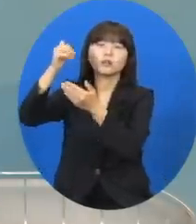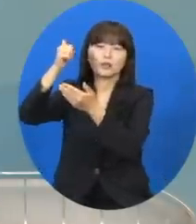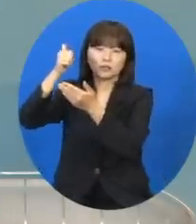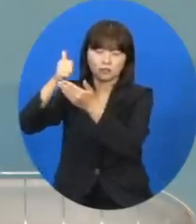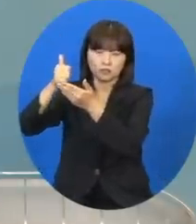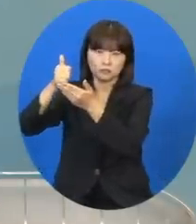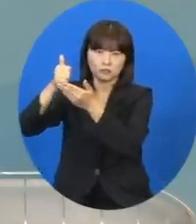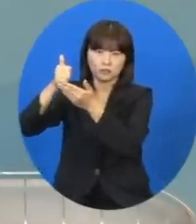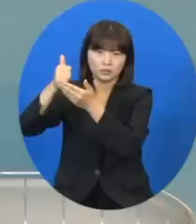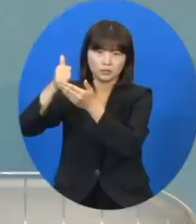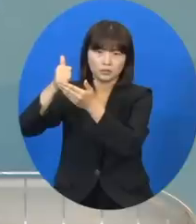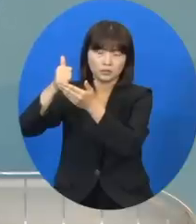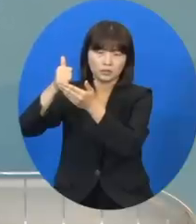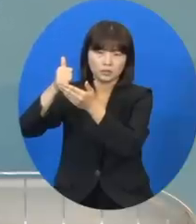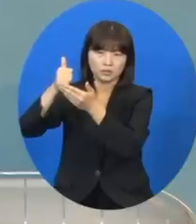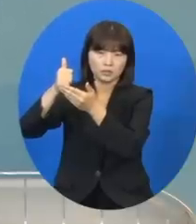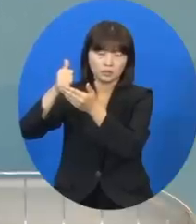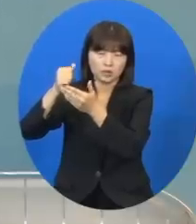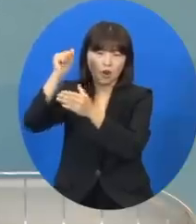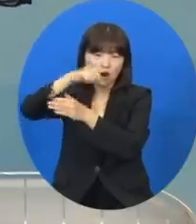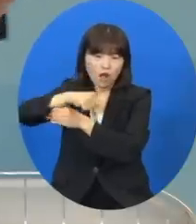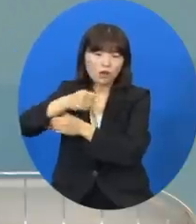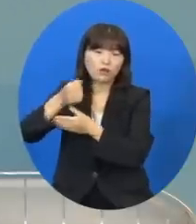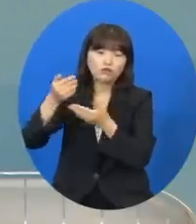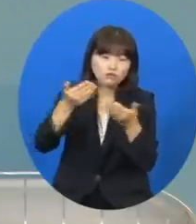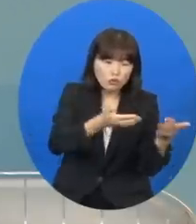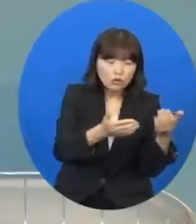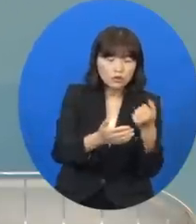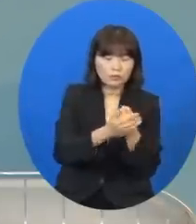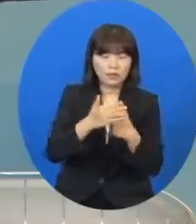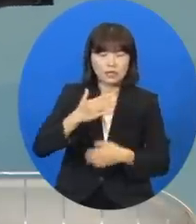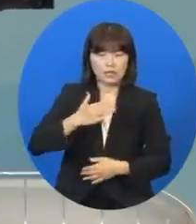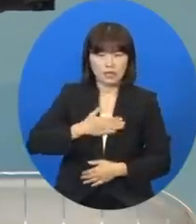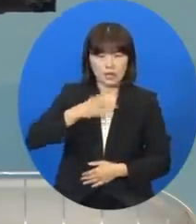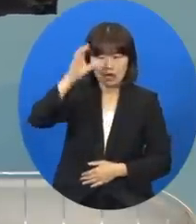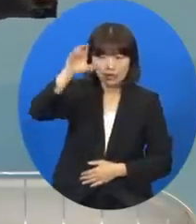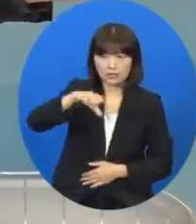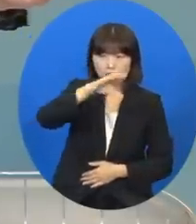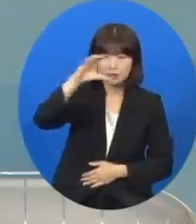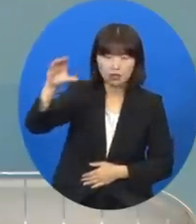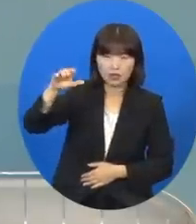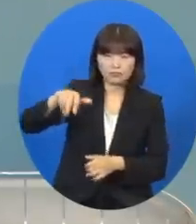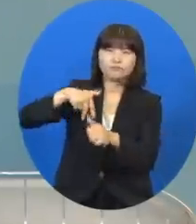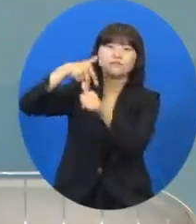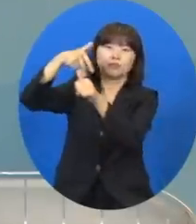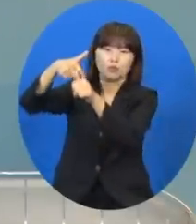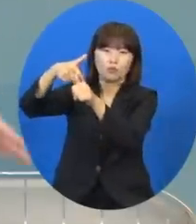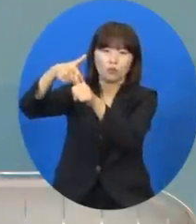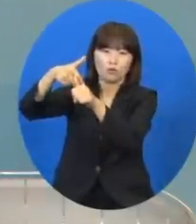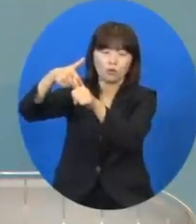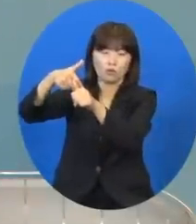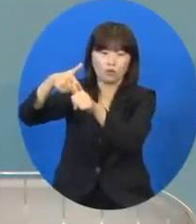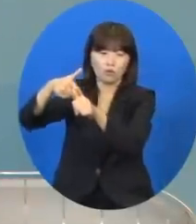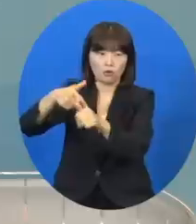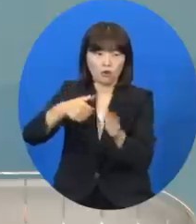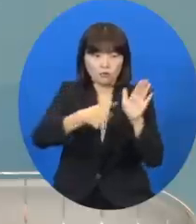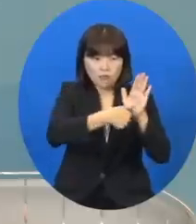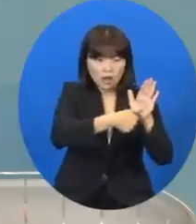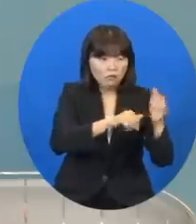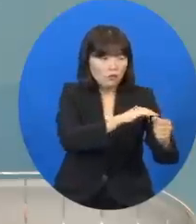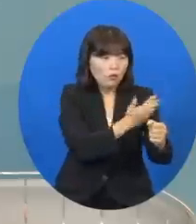당신을 나를 십자가에 못 박을 권한을 주셔서 내가 십자가에 달리는 거지 당신 권한으로 하는 거